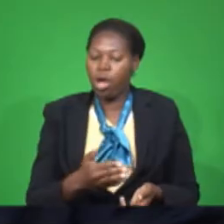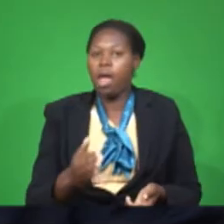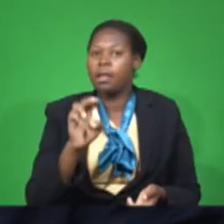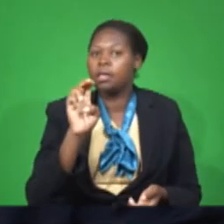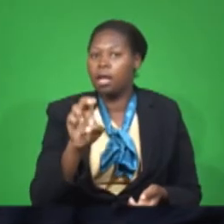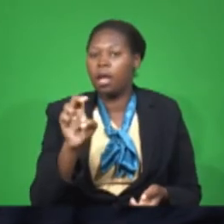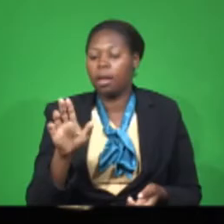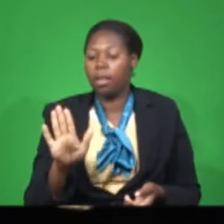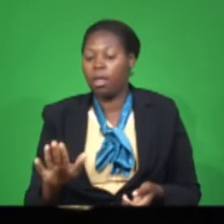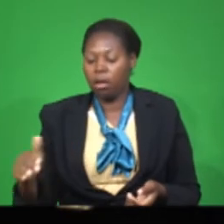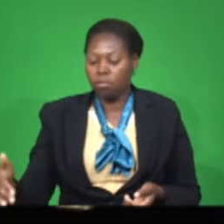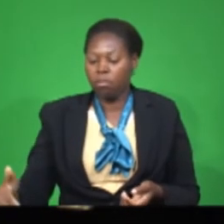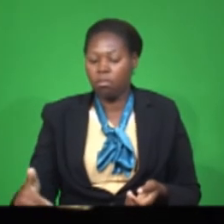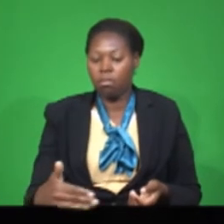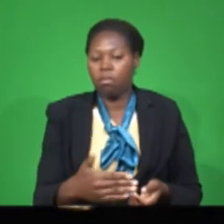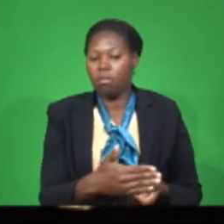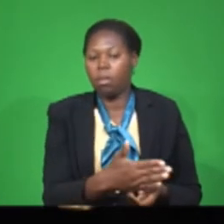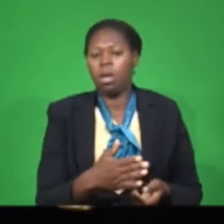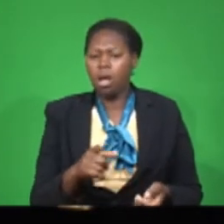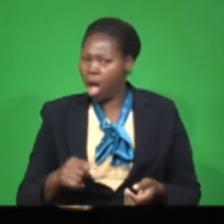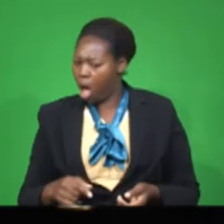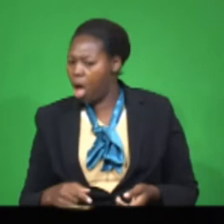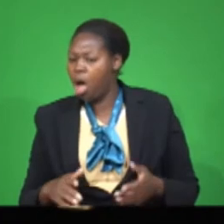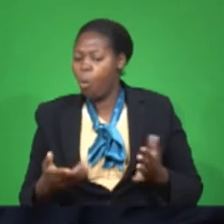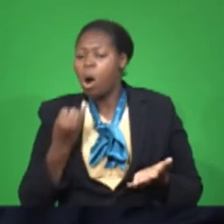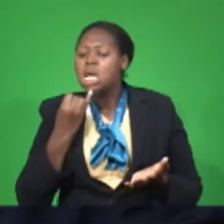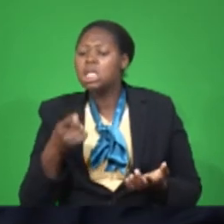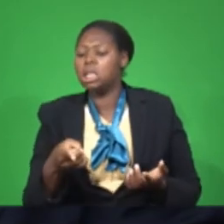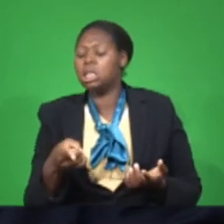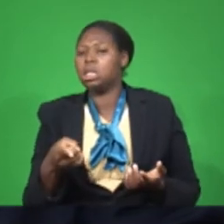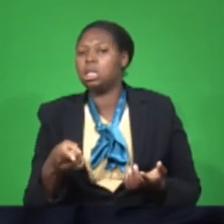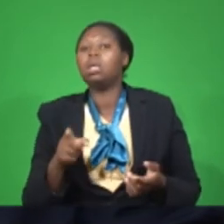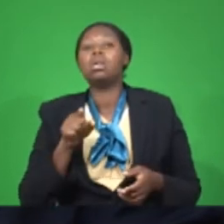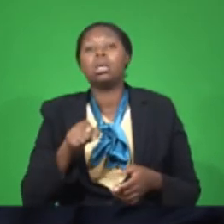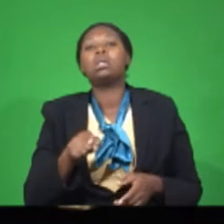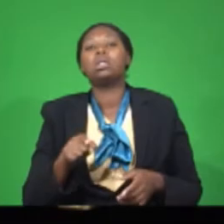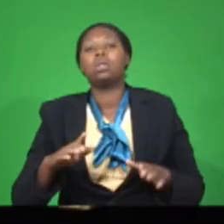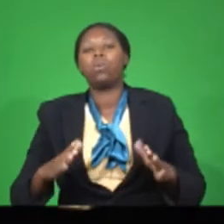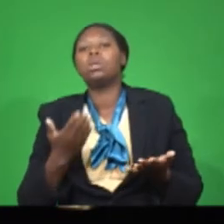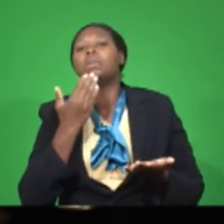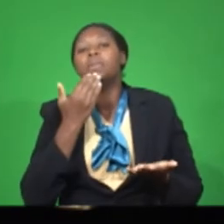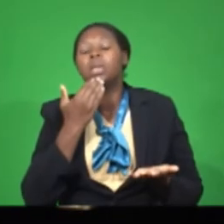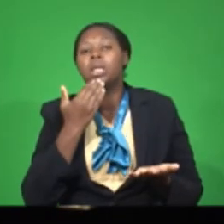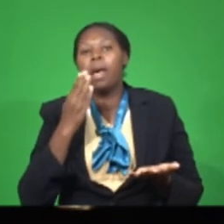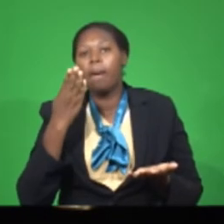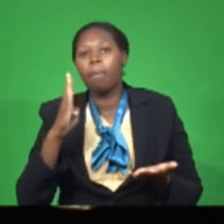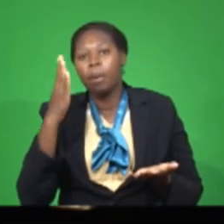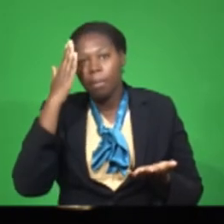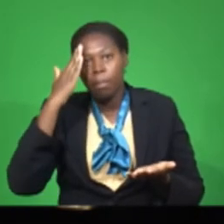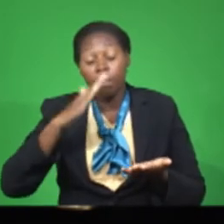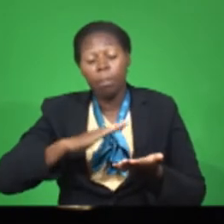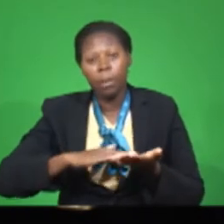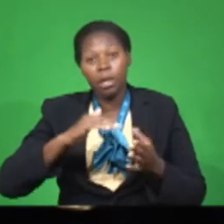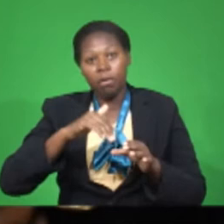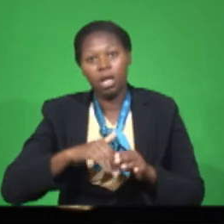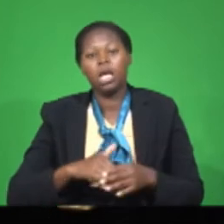chinongoitika kwaari. Chine zvachiri kushurudzira. Ndokutenda mashura. Alright. Asi munhu anongobvuma kuti